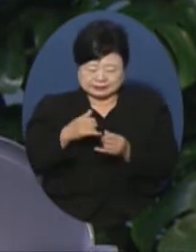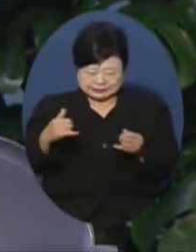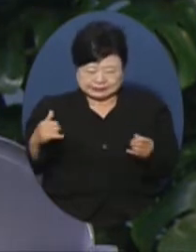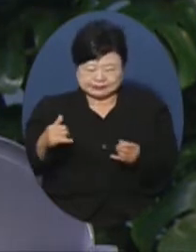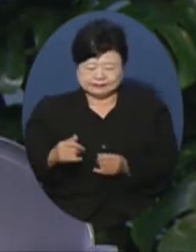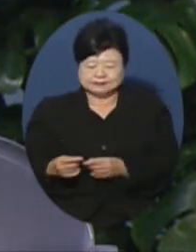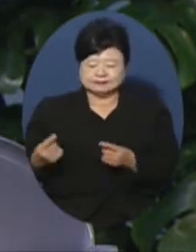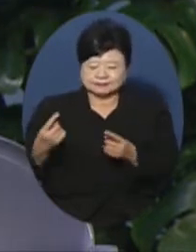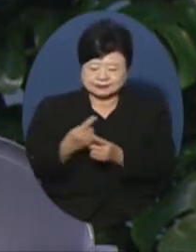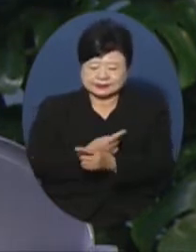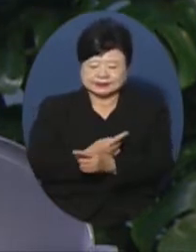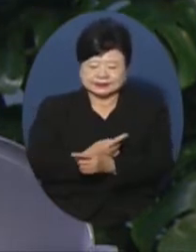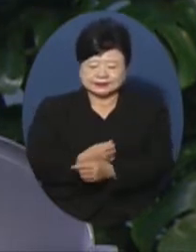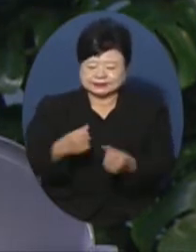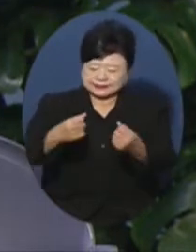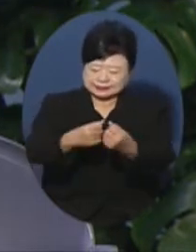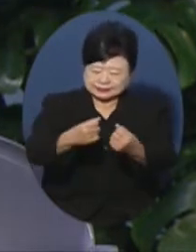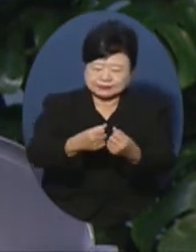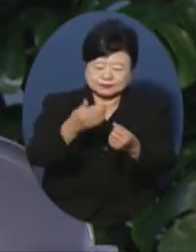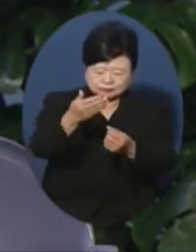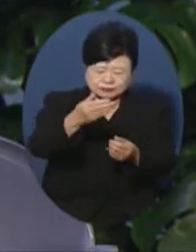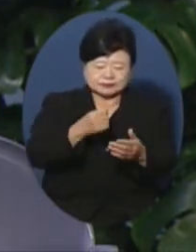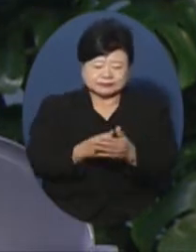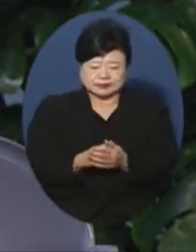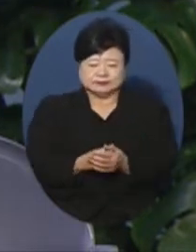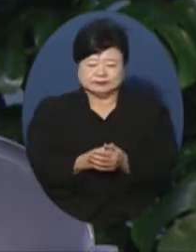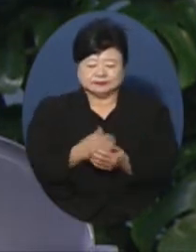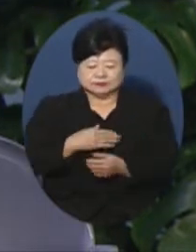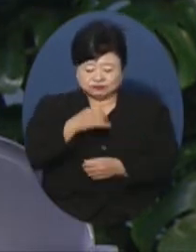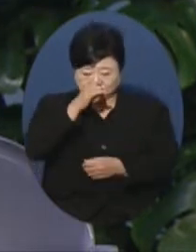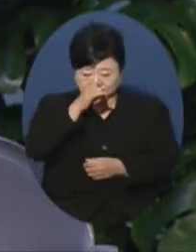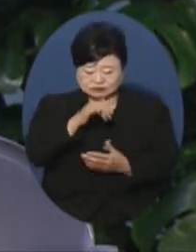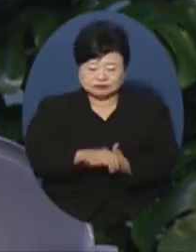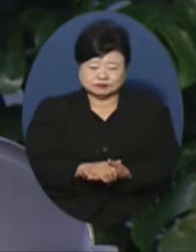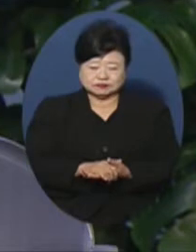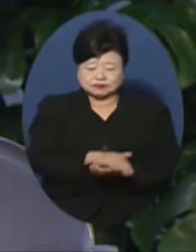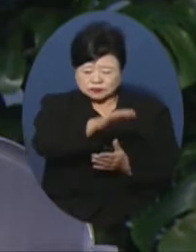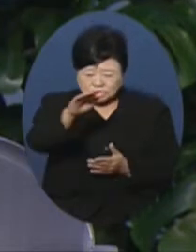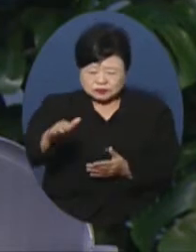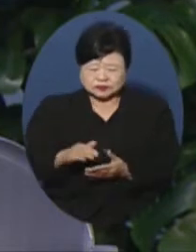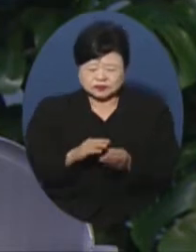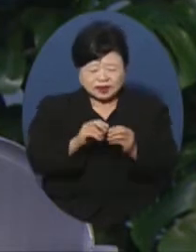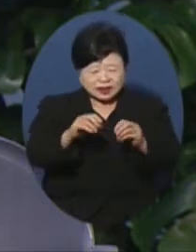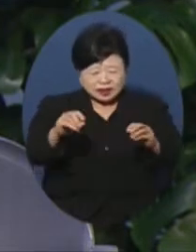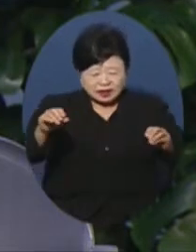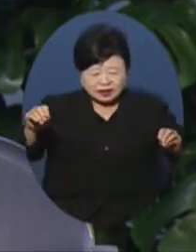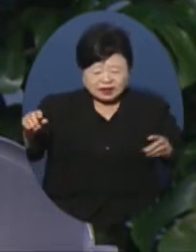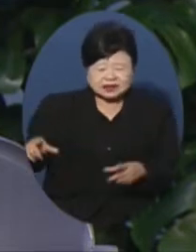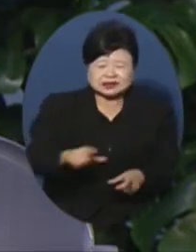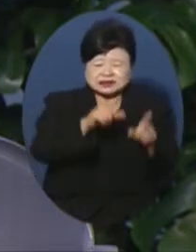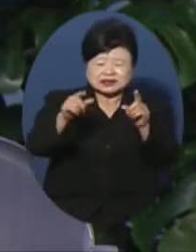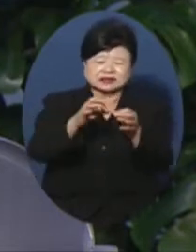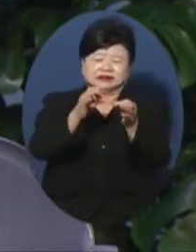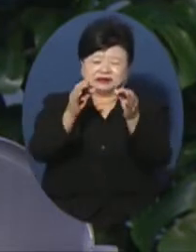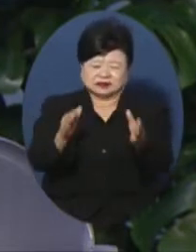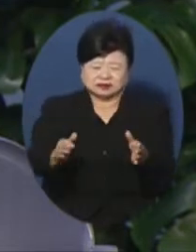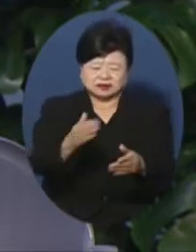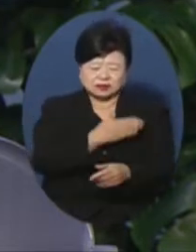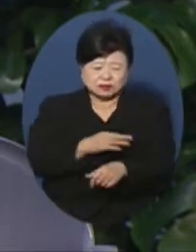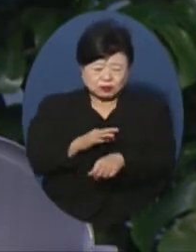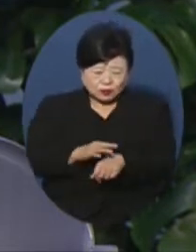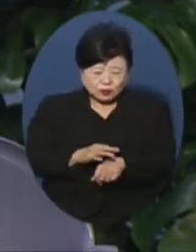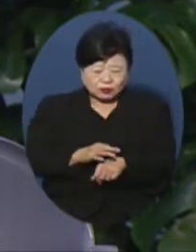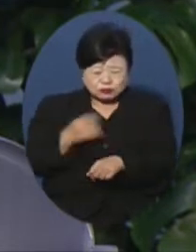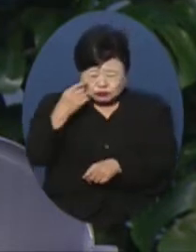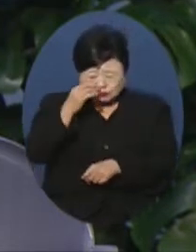아들을 계신을 보았기 때문입니다. 우리가 이 땅에서 살아가는 동안